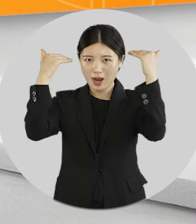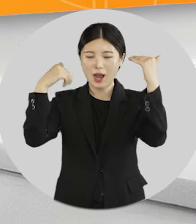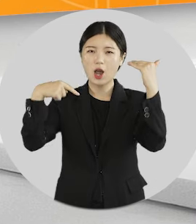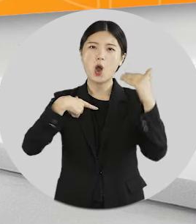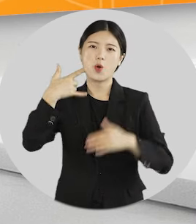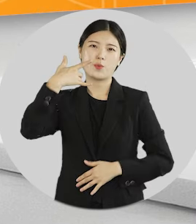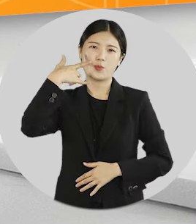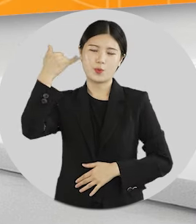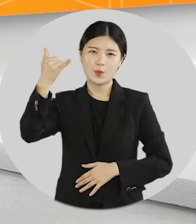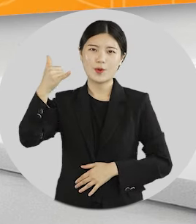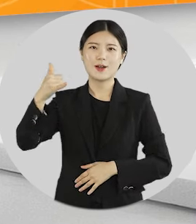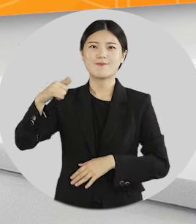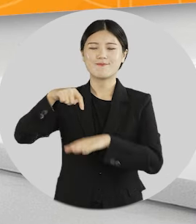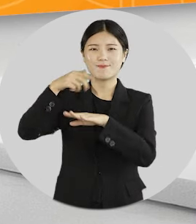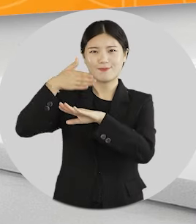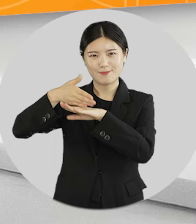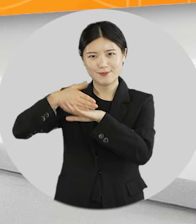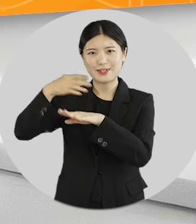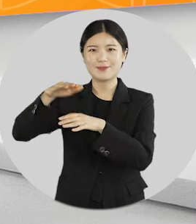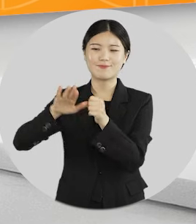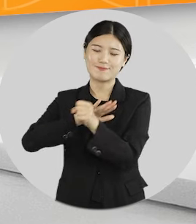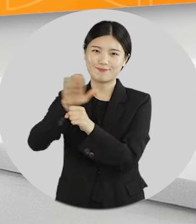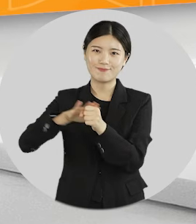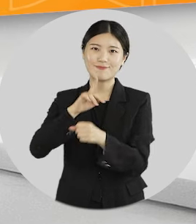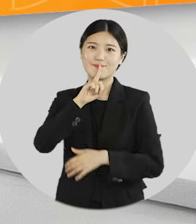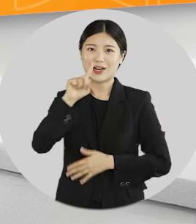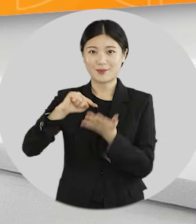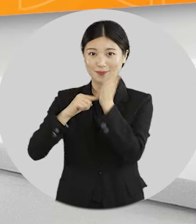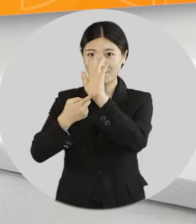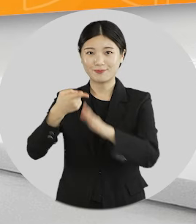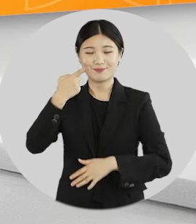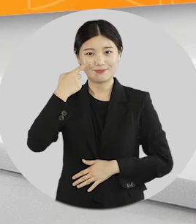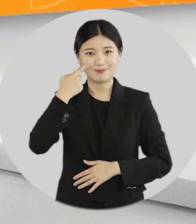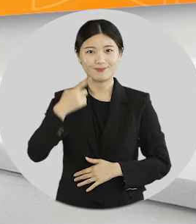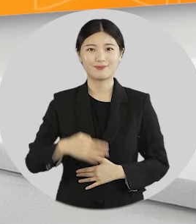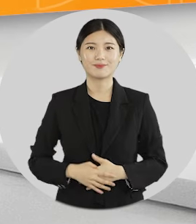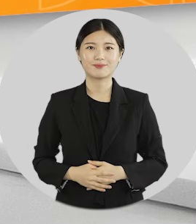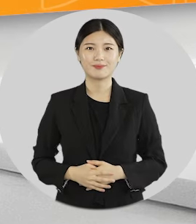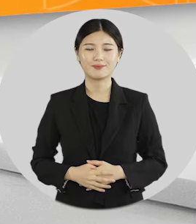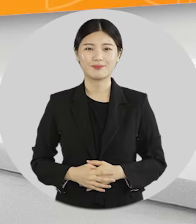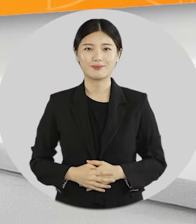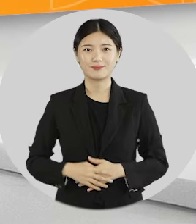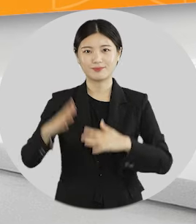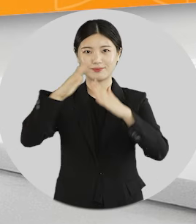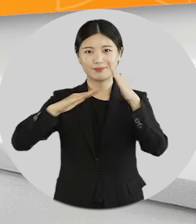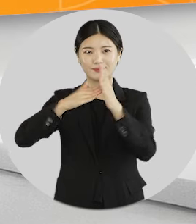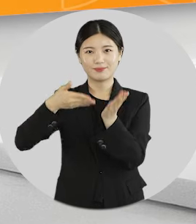우리 부모님에게 따뜻한 말 한마디로 사랑의 마음을 전해보시는 건 어떨까요?